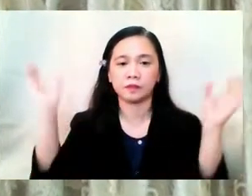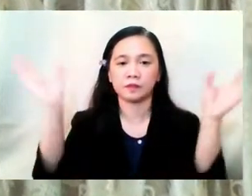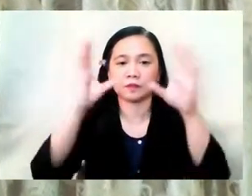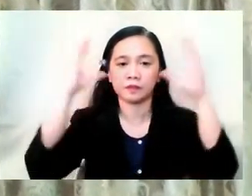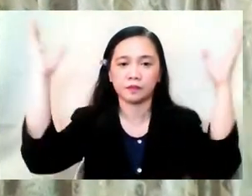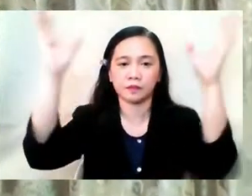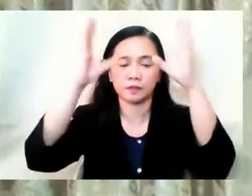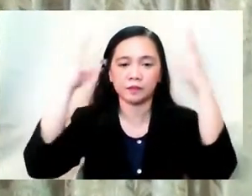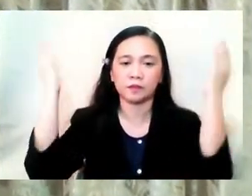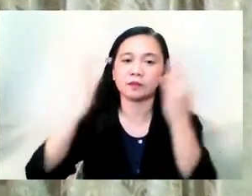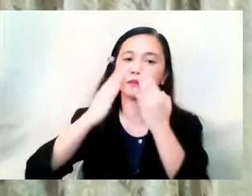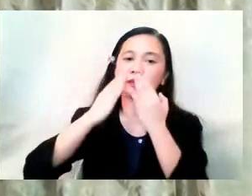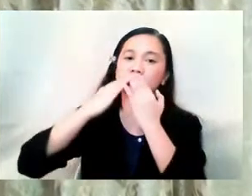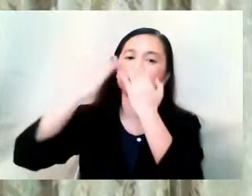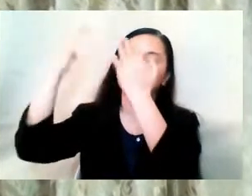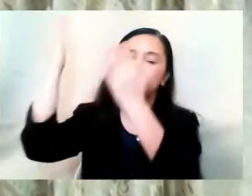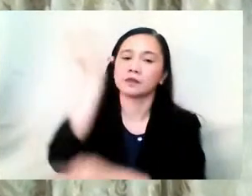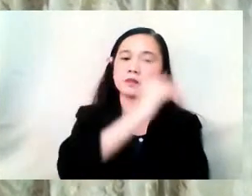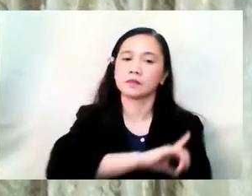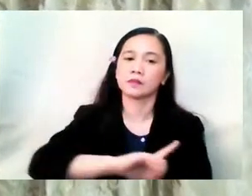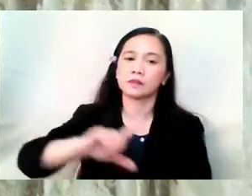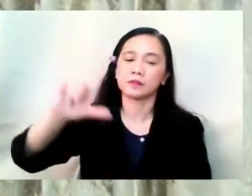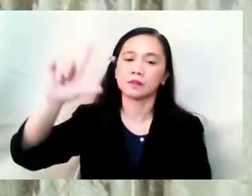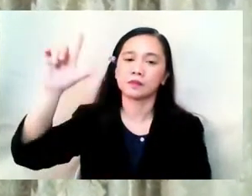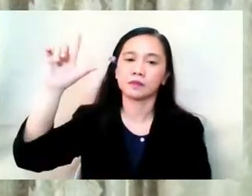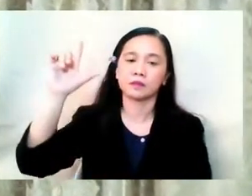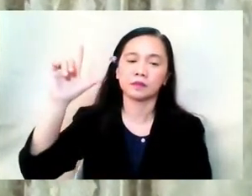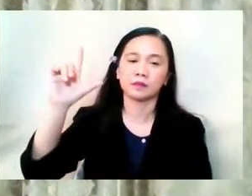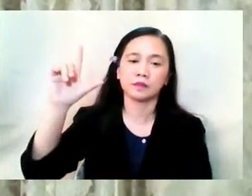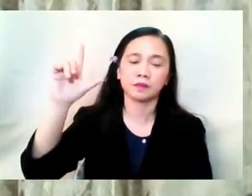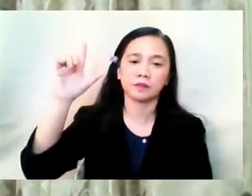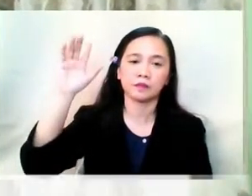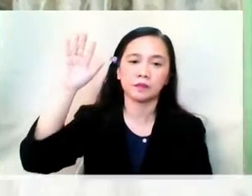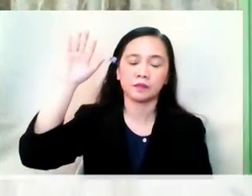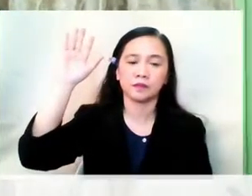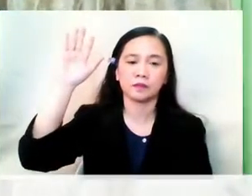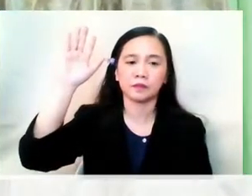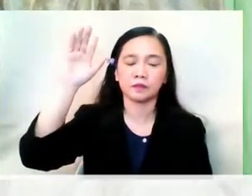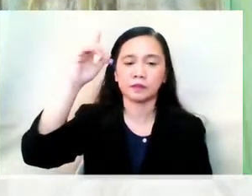Salamat, Panginoon, sa iyong bunga.